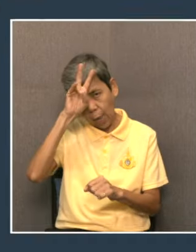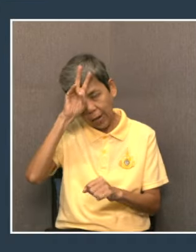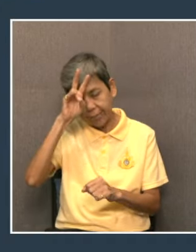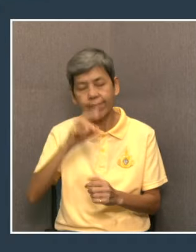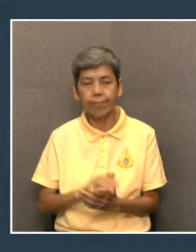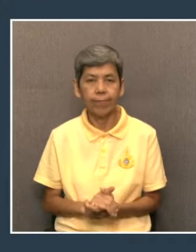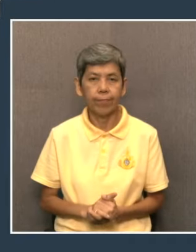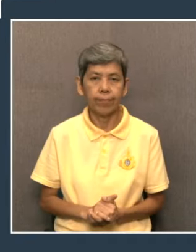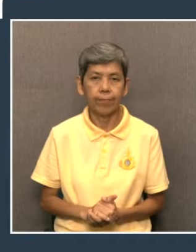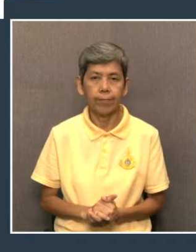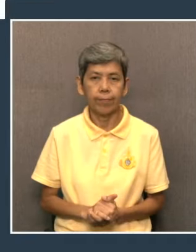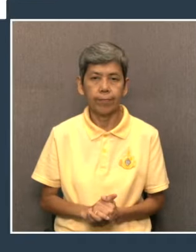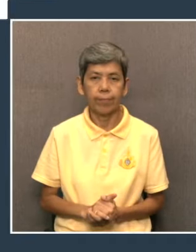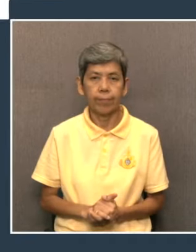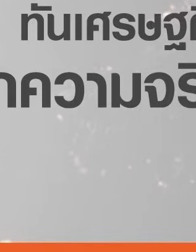7-Eleven